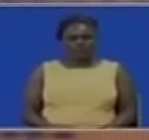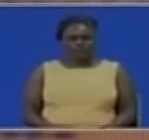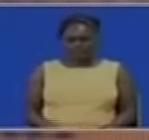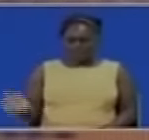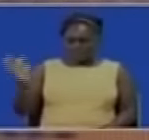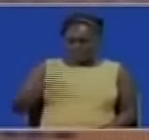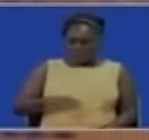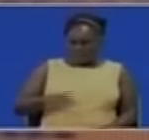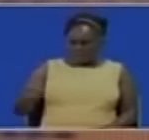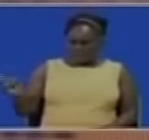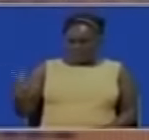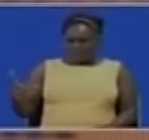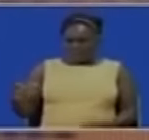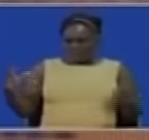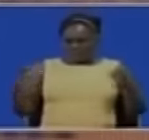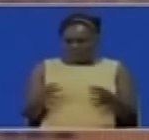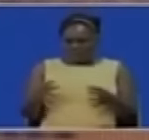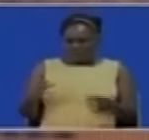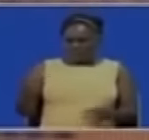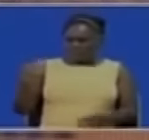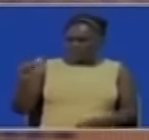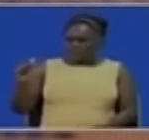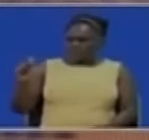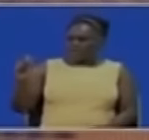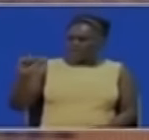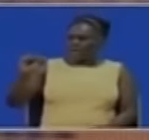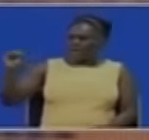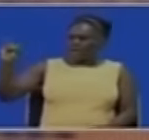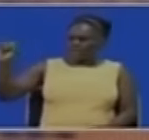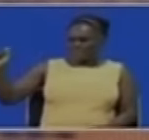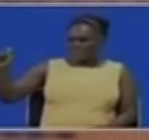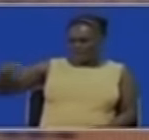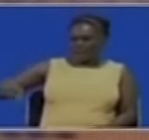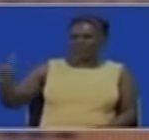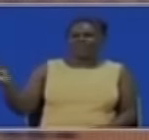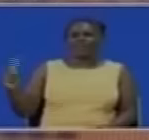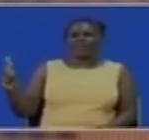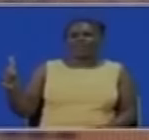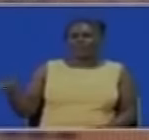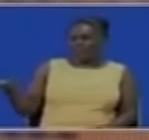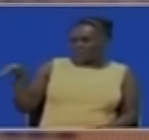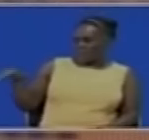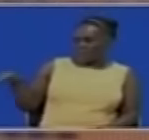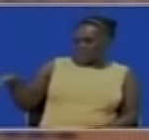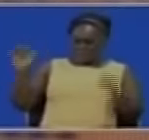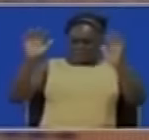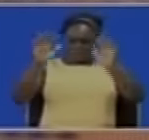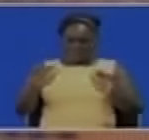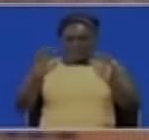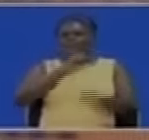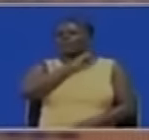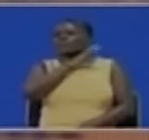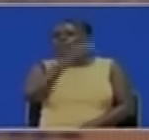Tukirejea hapa jijini Nairobi, wakazi wa Amani Court katika mtaa wa Tasia hapa jijini Nairobi mapema leo walifanya maandamano